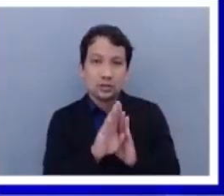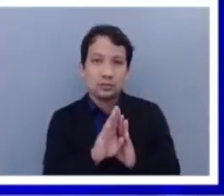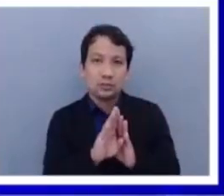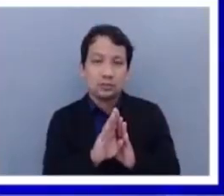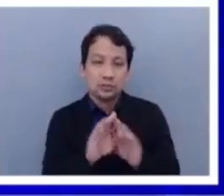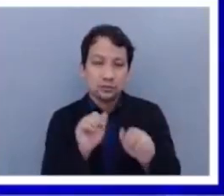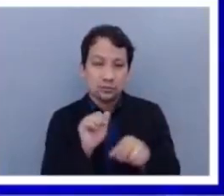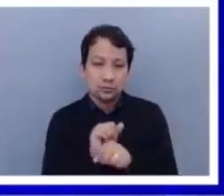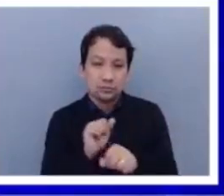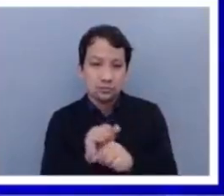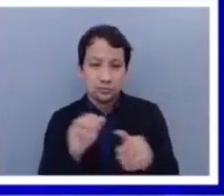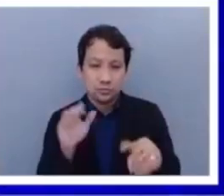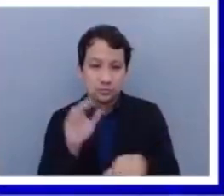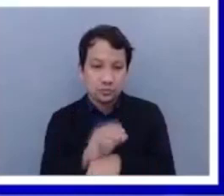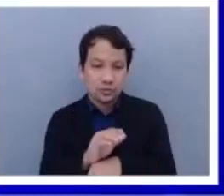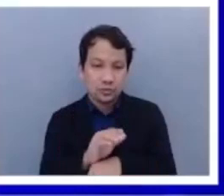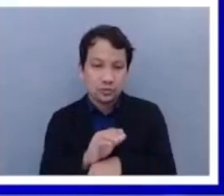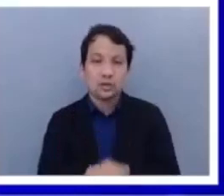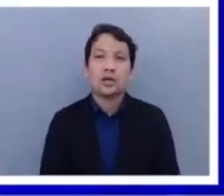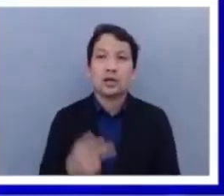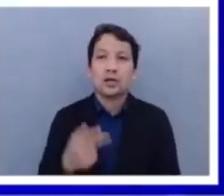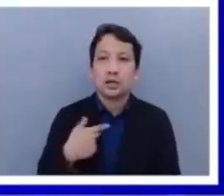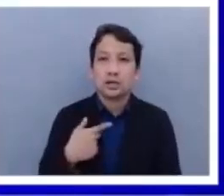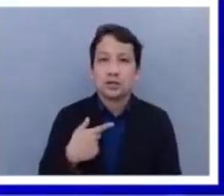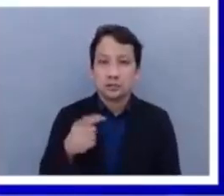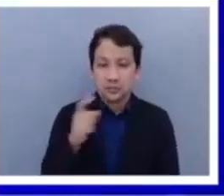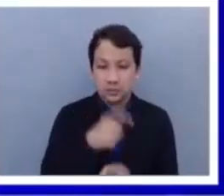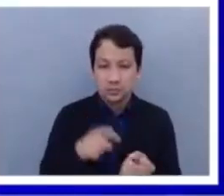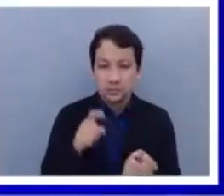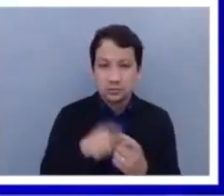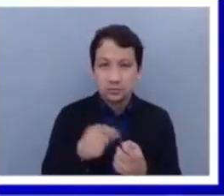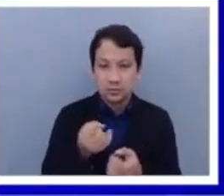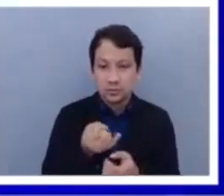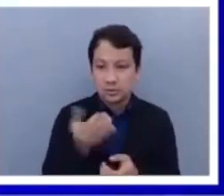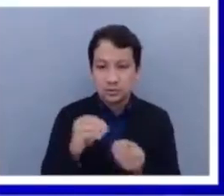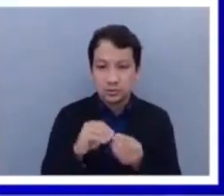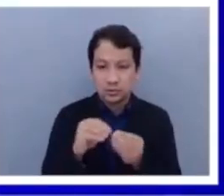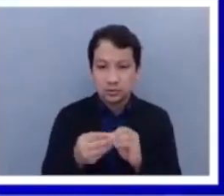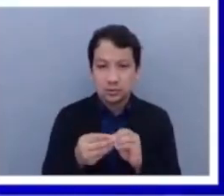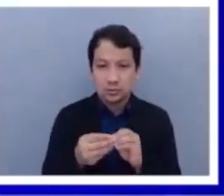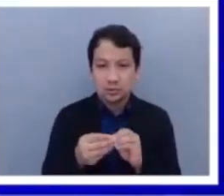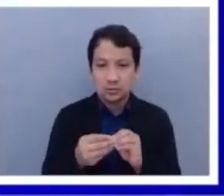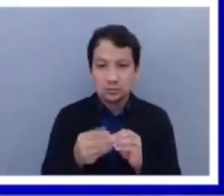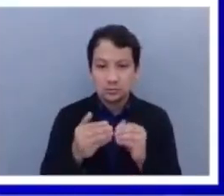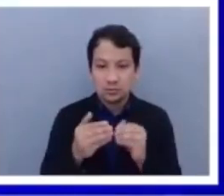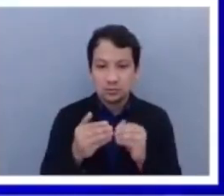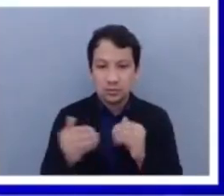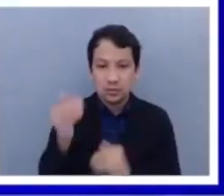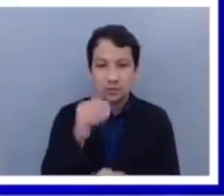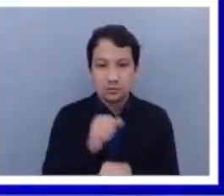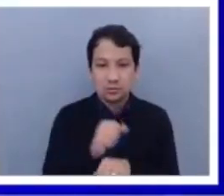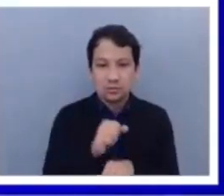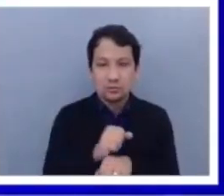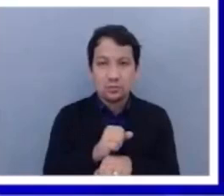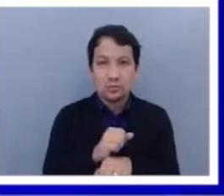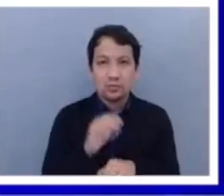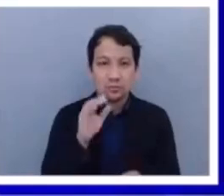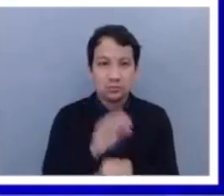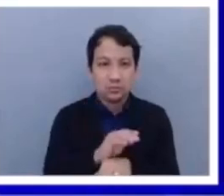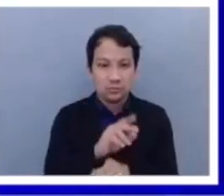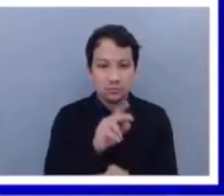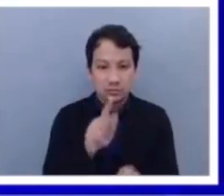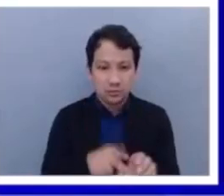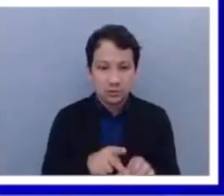So as I mentioned, nagkaroon tayo ng significant number na pagtaas sa labor force participation, nagdagdag ng